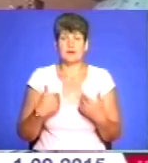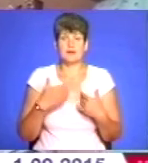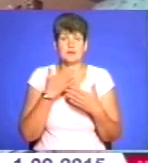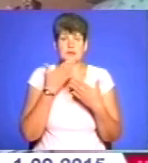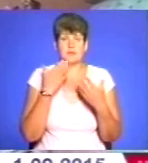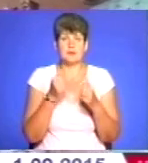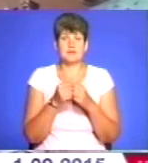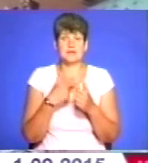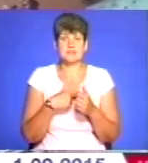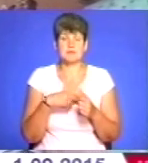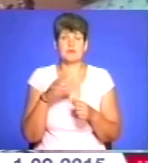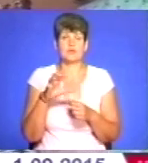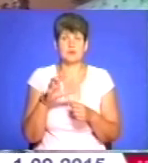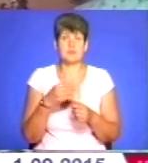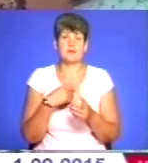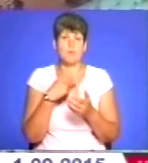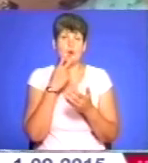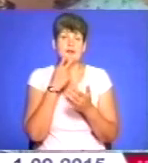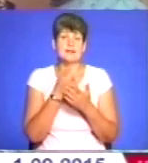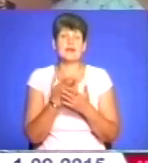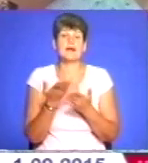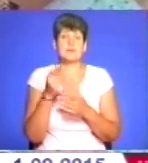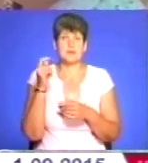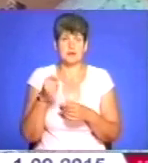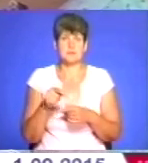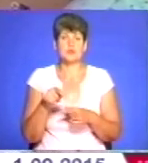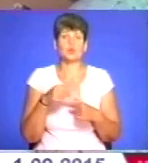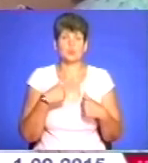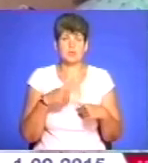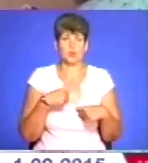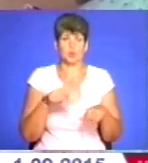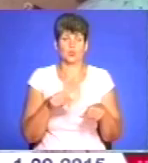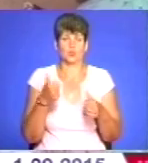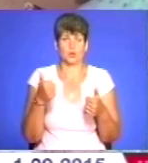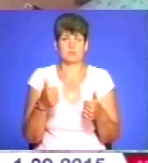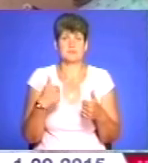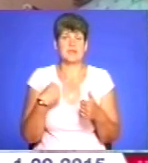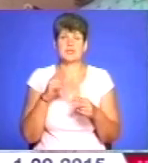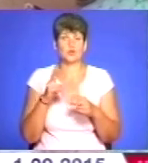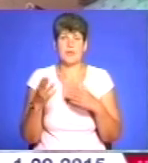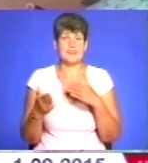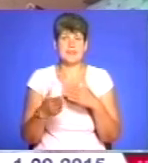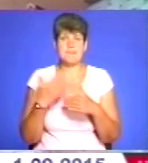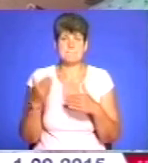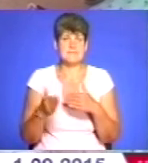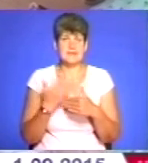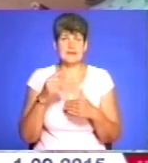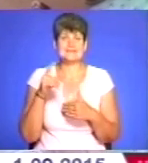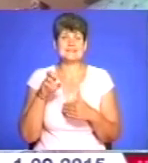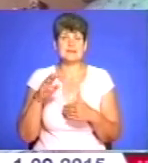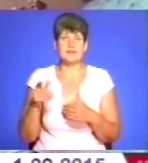коло себе фотографії, я вам показала, яке я прийшла. Мені тут добре. Ніхто мене не б'є, взяття